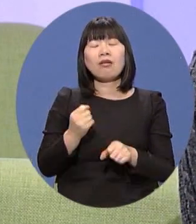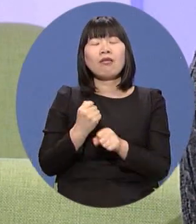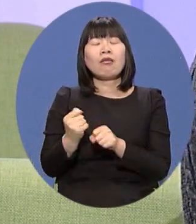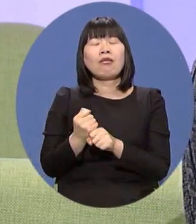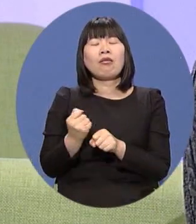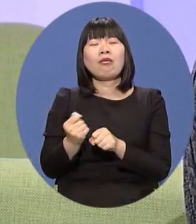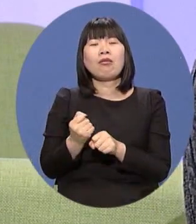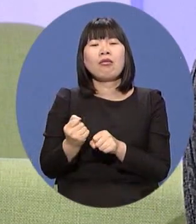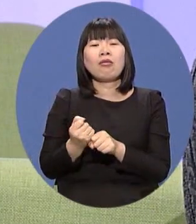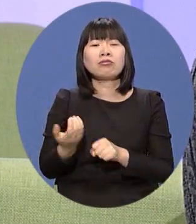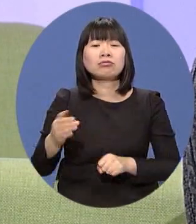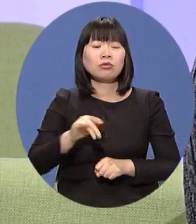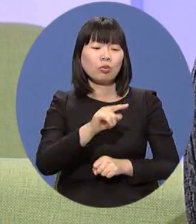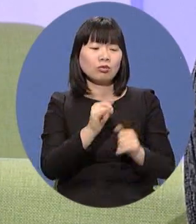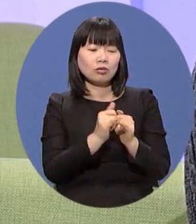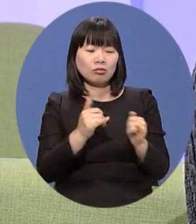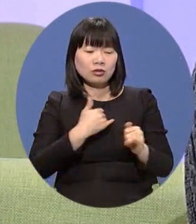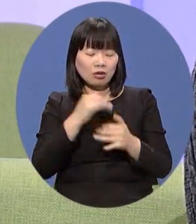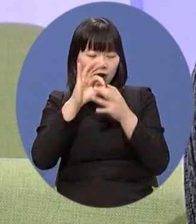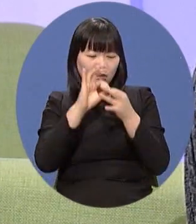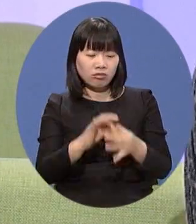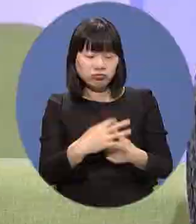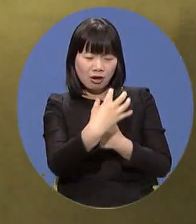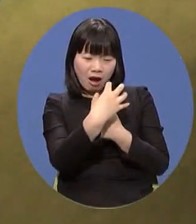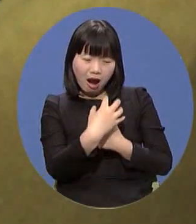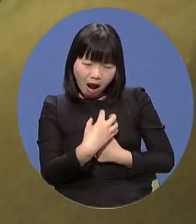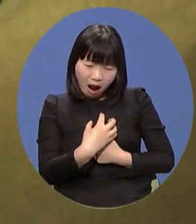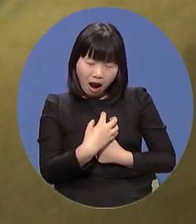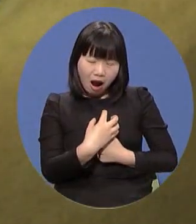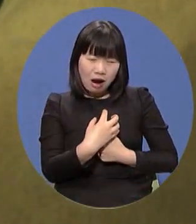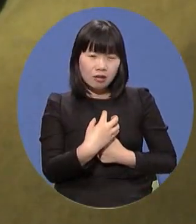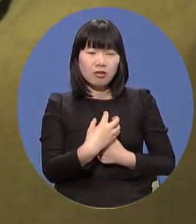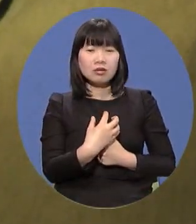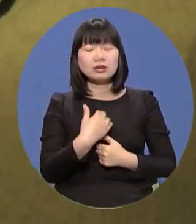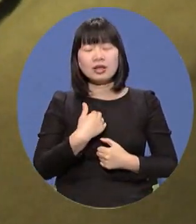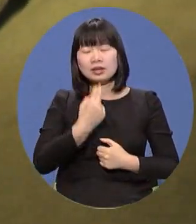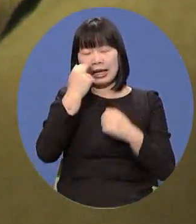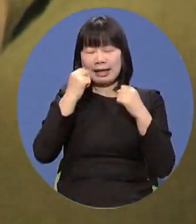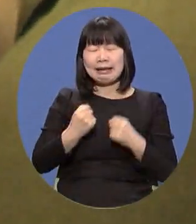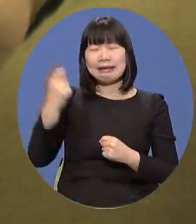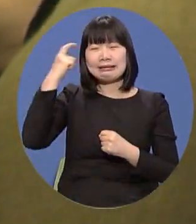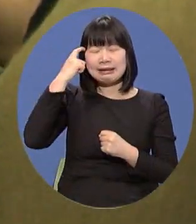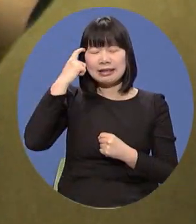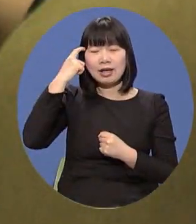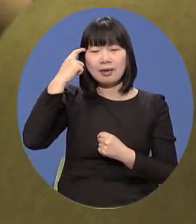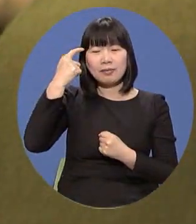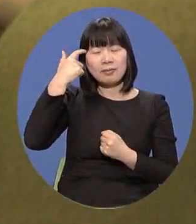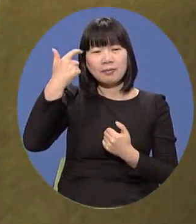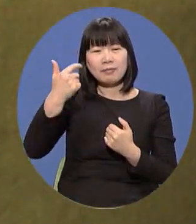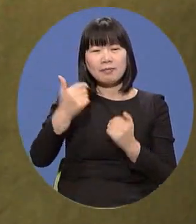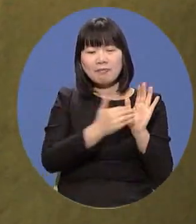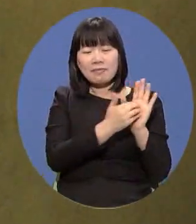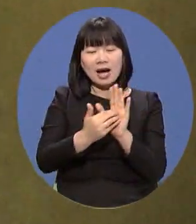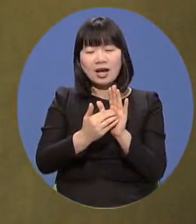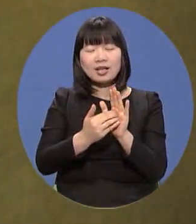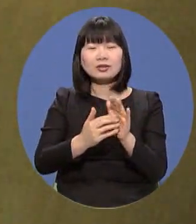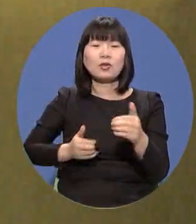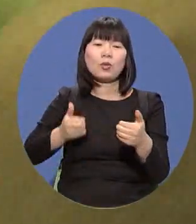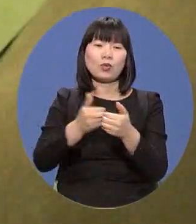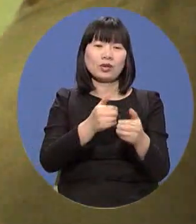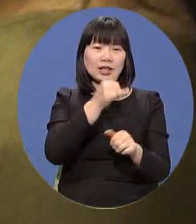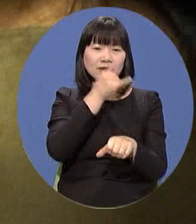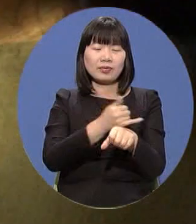당황스러워. 그런데 저 사람이 나를 계속 압박을 줘. 아 살아야겠구나. 방어적 공격을 하는 거예요.